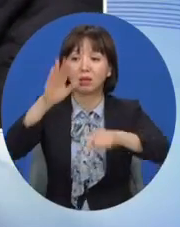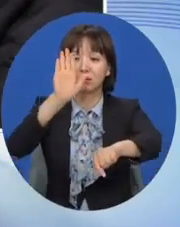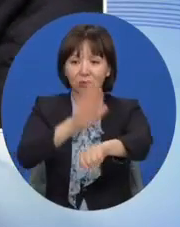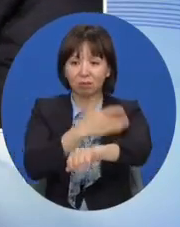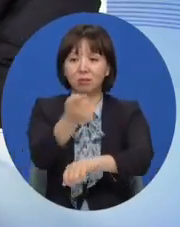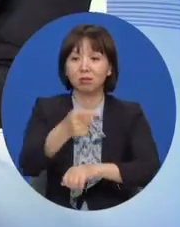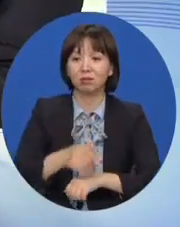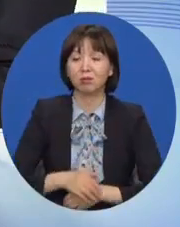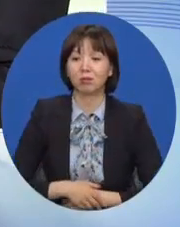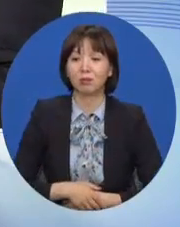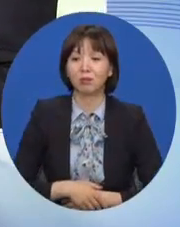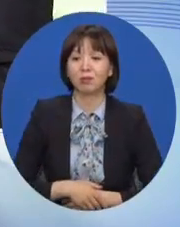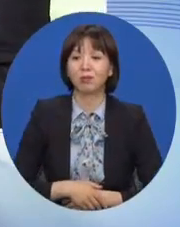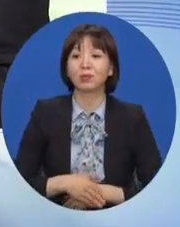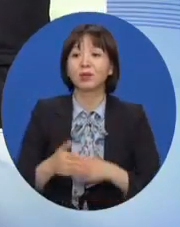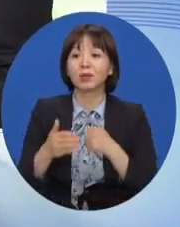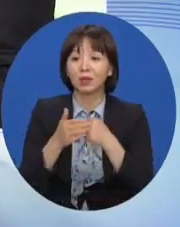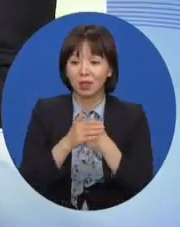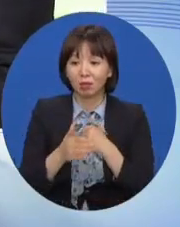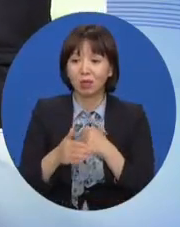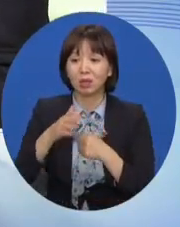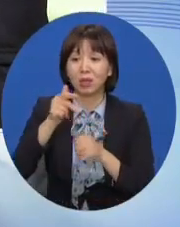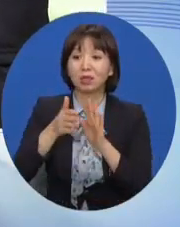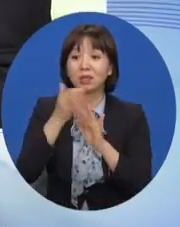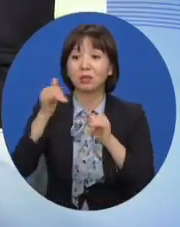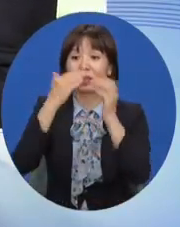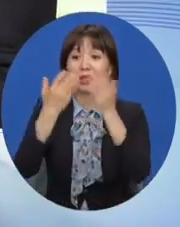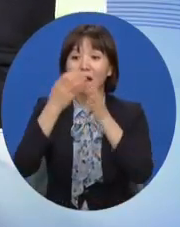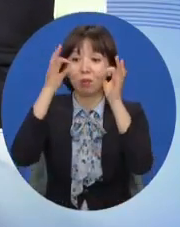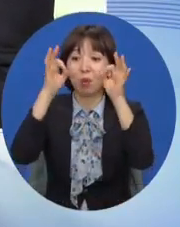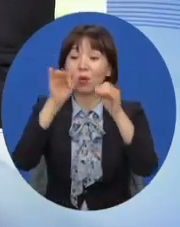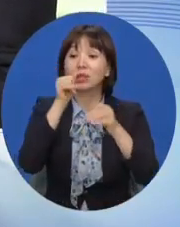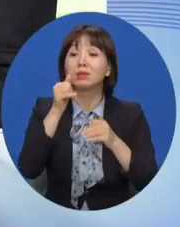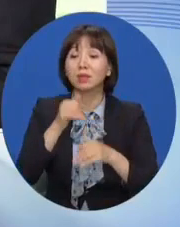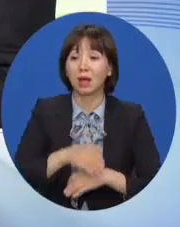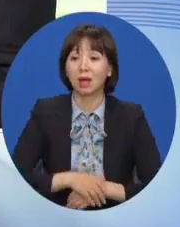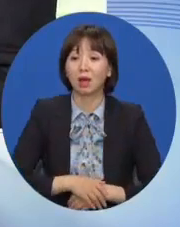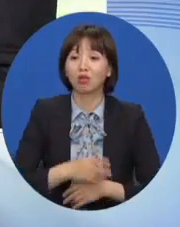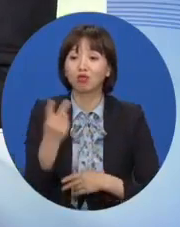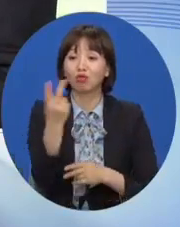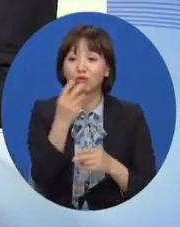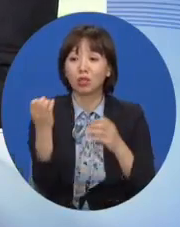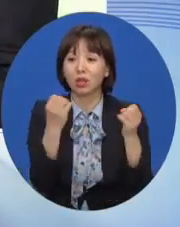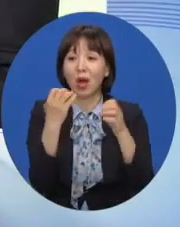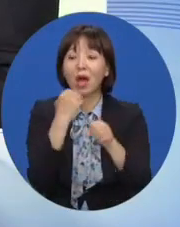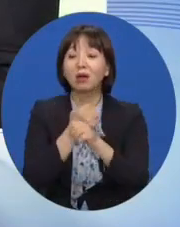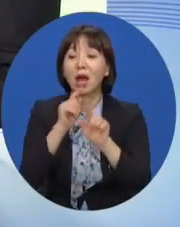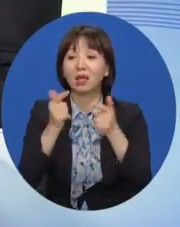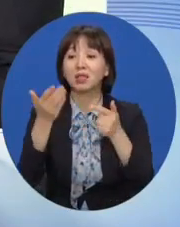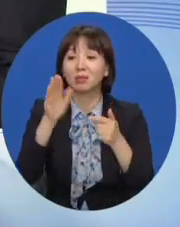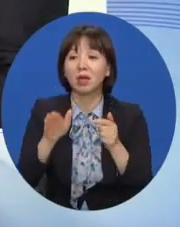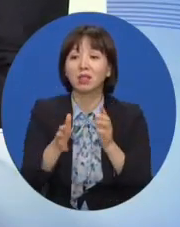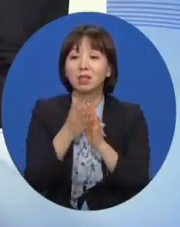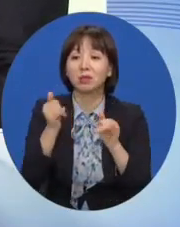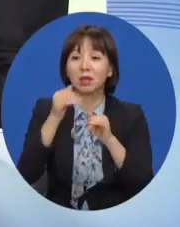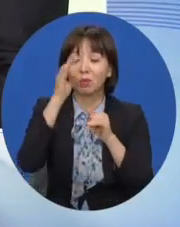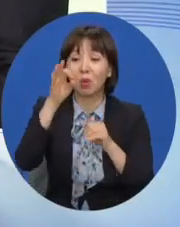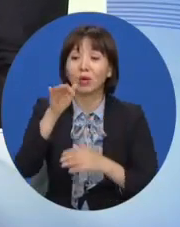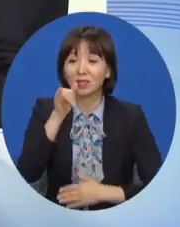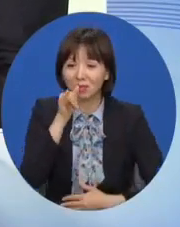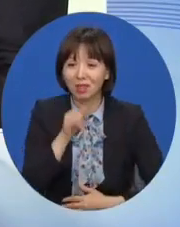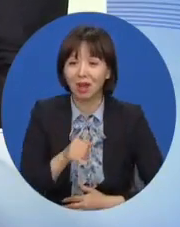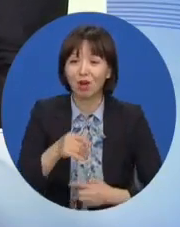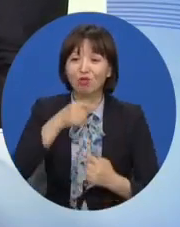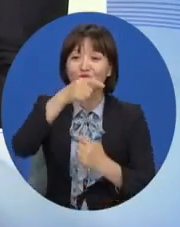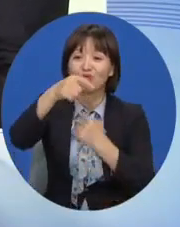거죠. 제가 이제 시민 다 보고 우리 제천 시민 다 보고 계시는데 뭐 이거 저 둘이서 대화하는 거지 아니지만 시민이 보고 계십니다. 그렇게 저